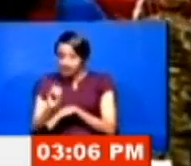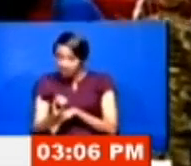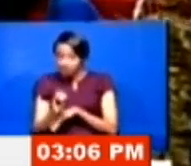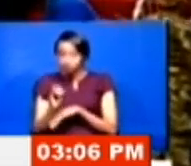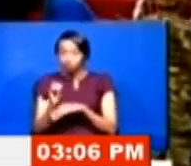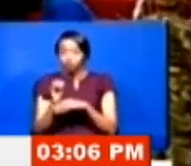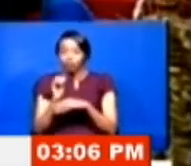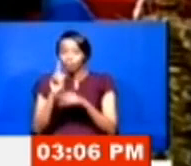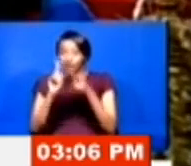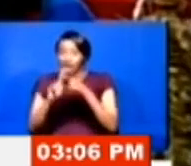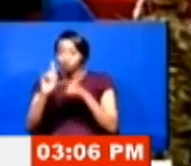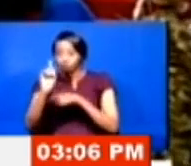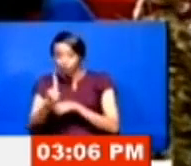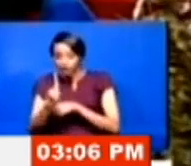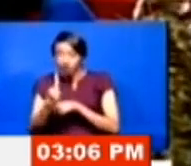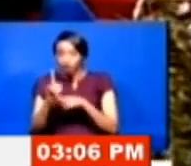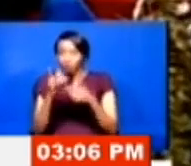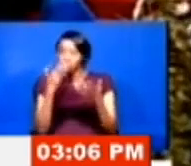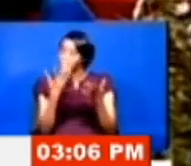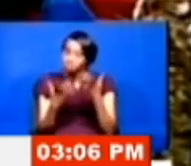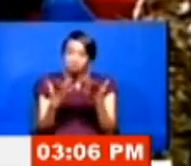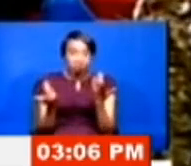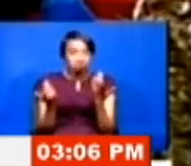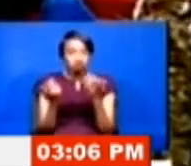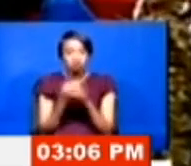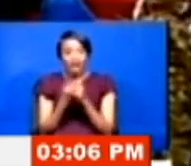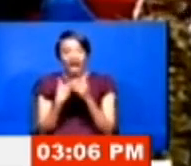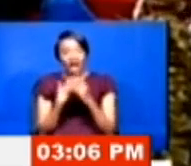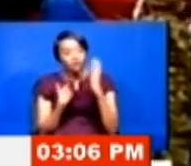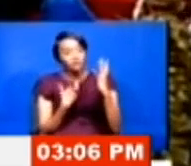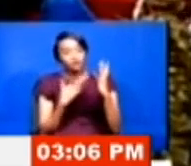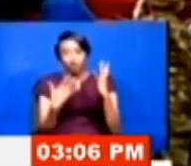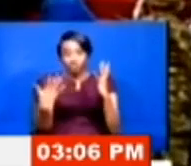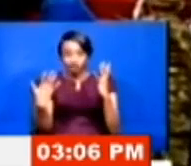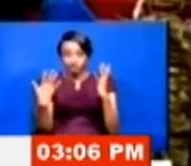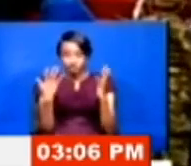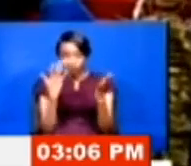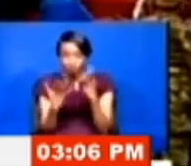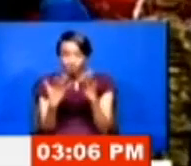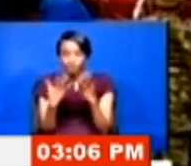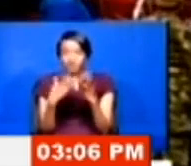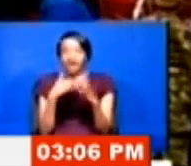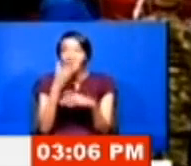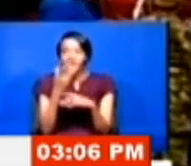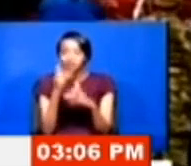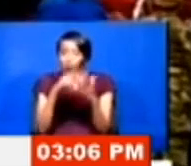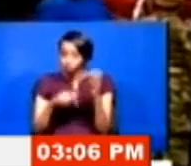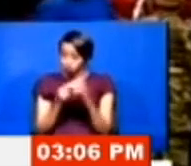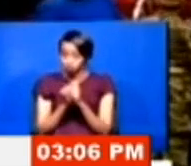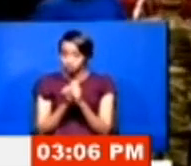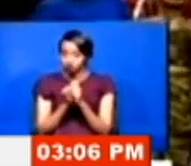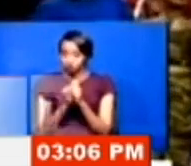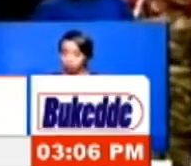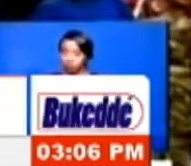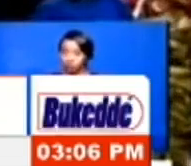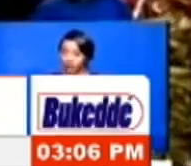bubiri obutalabika. Nze ndowooza nti okufoomu nga kwebuli naye nga tebumanyiddwa bwani. Gwe omulimu